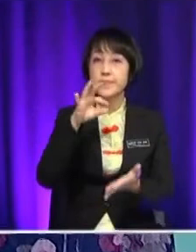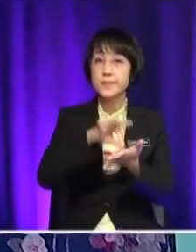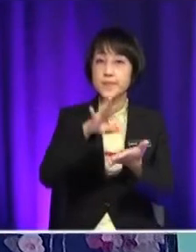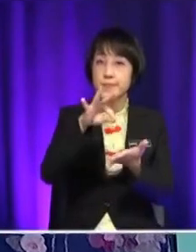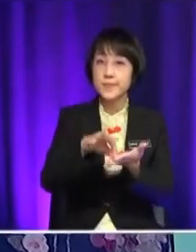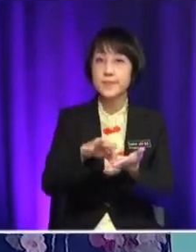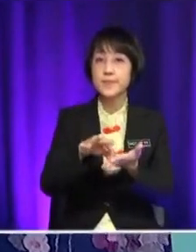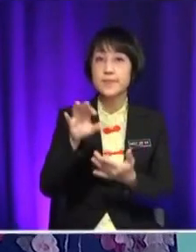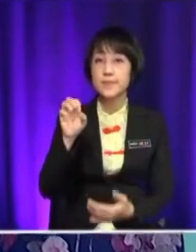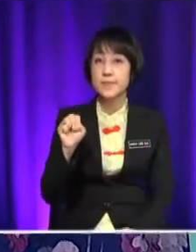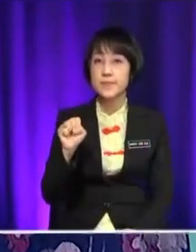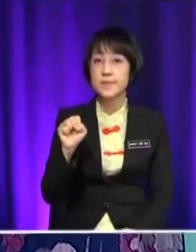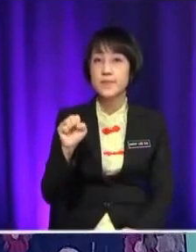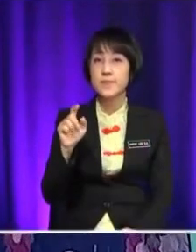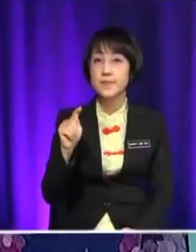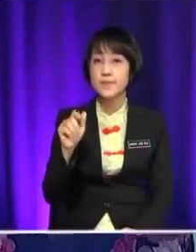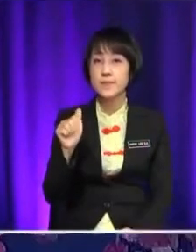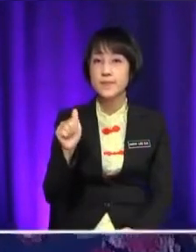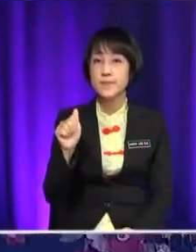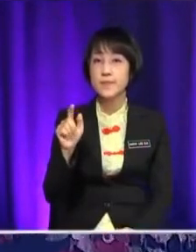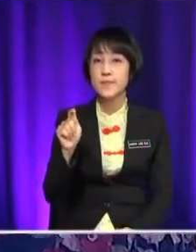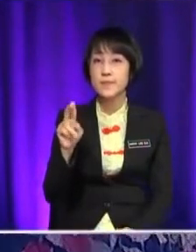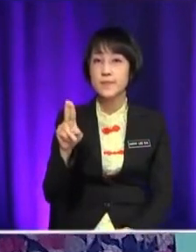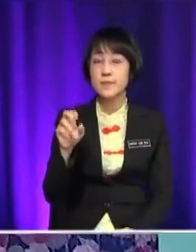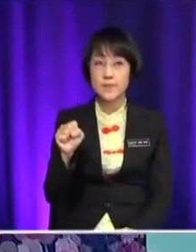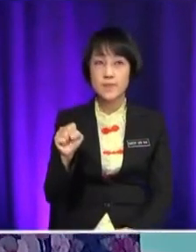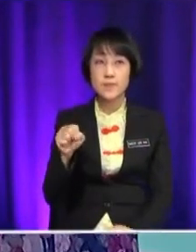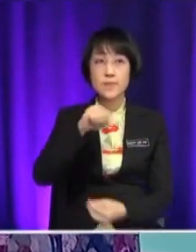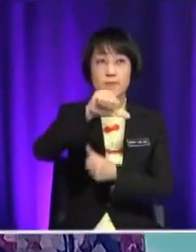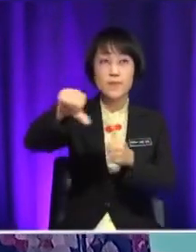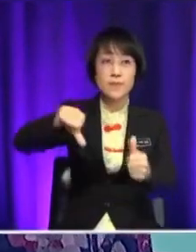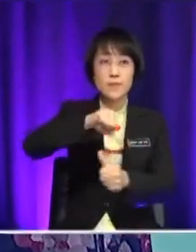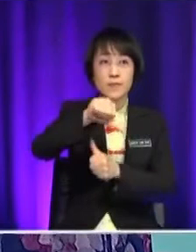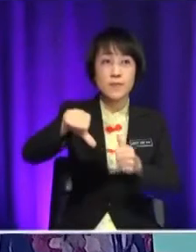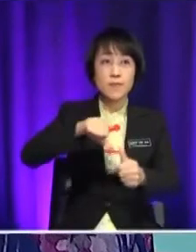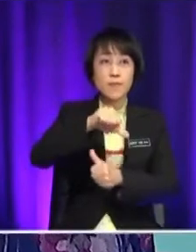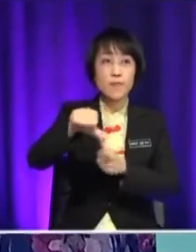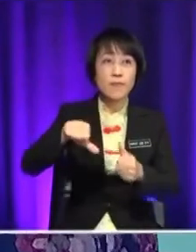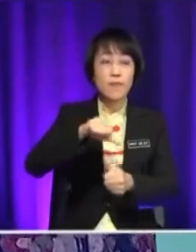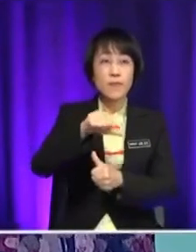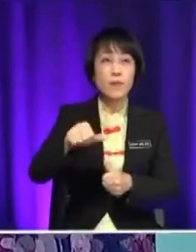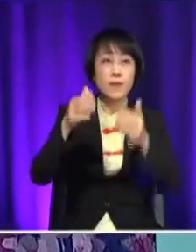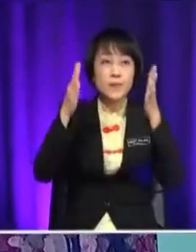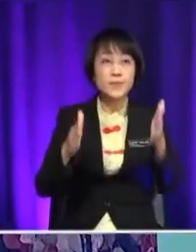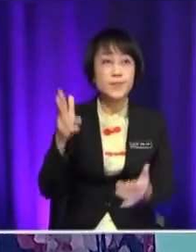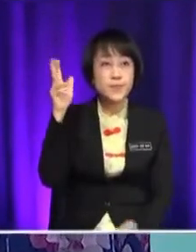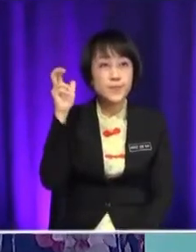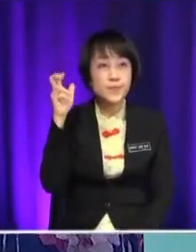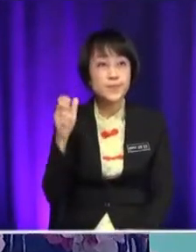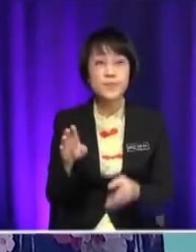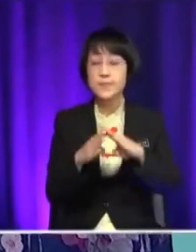sebut. Kita kena tahu masyarakat biasa ataupun masyarakat berpendidikan tinggi. Okey, bahasanya mudah difahami,